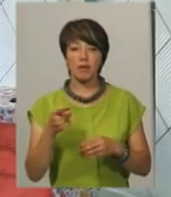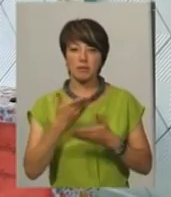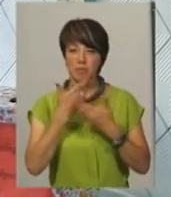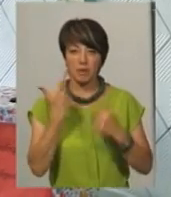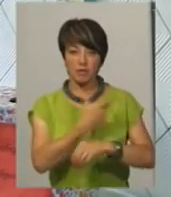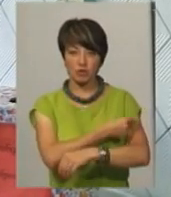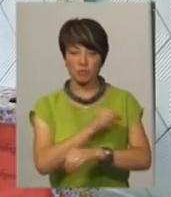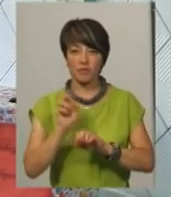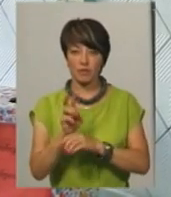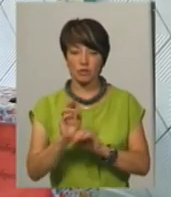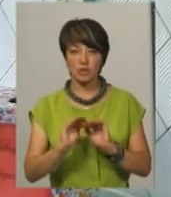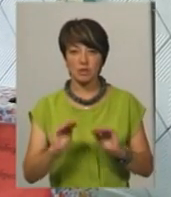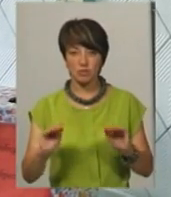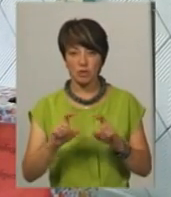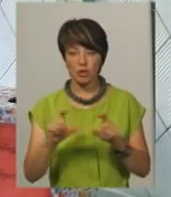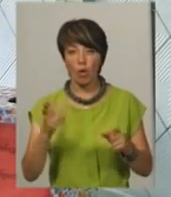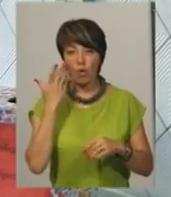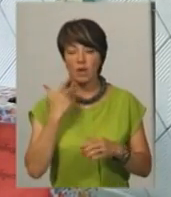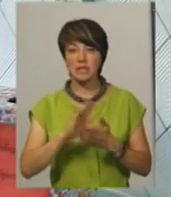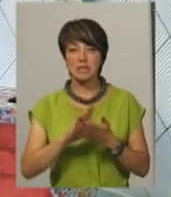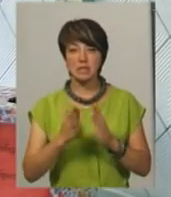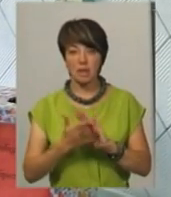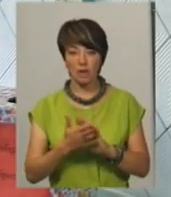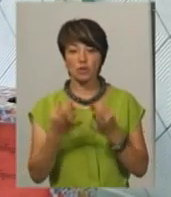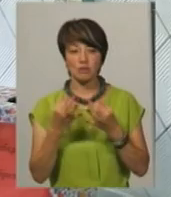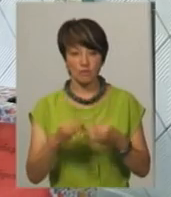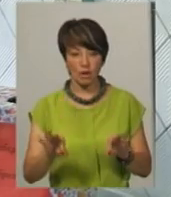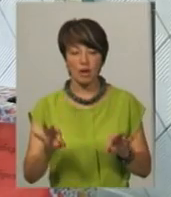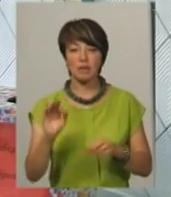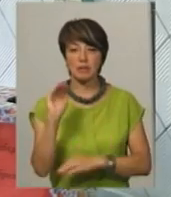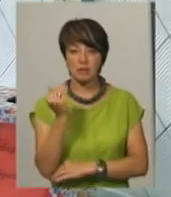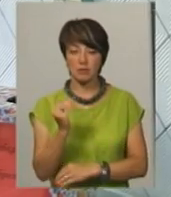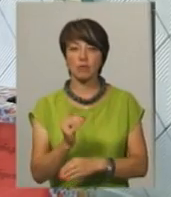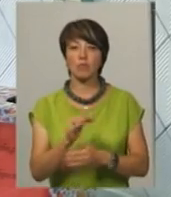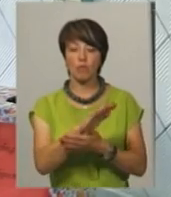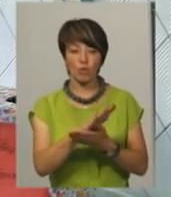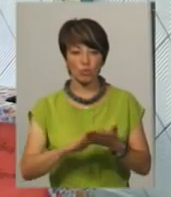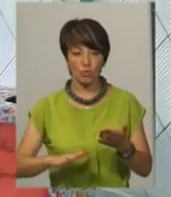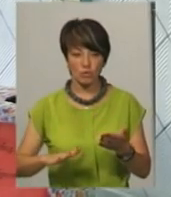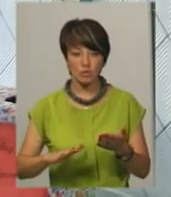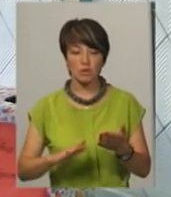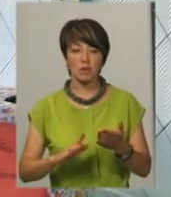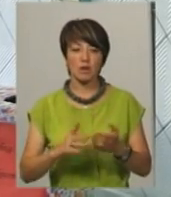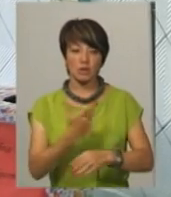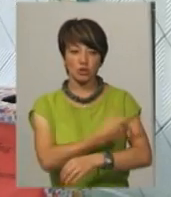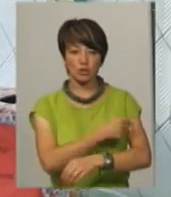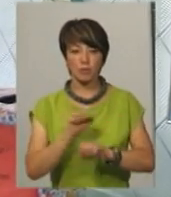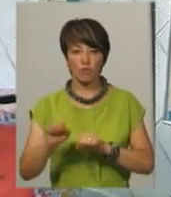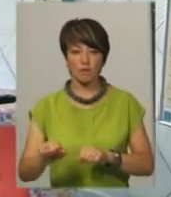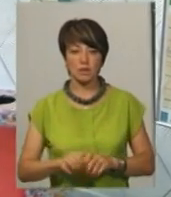відвідувати садочок. Коли стан дозволяє, тоді ця дитина продовжує або починає